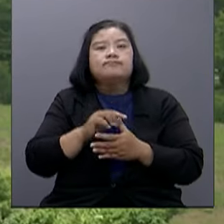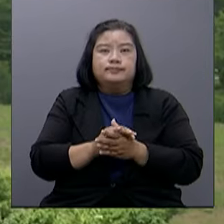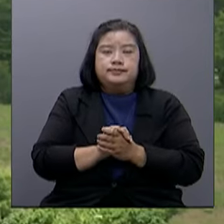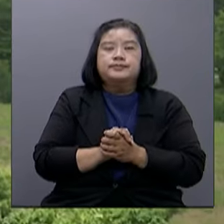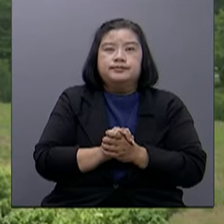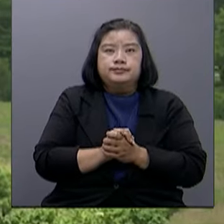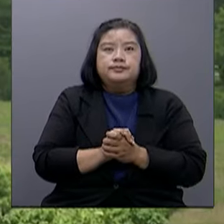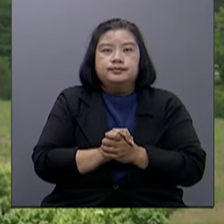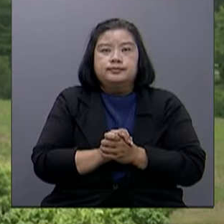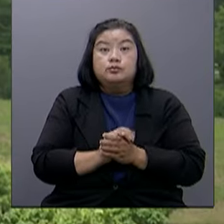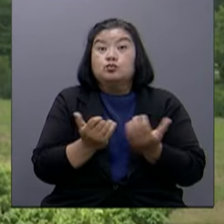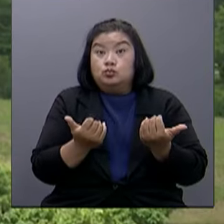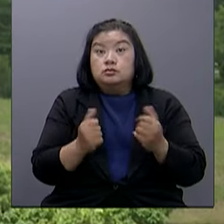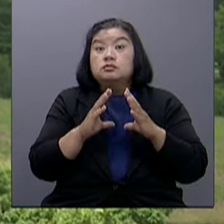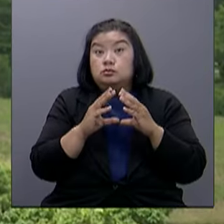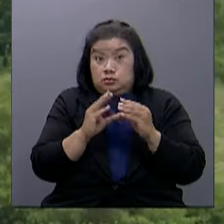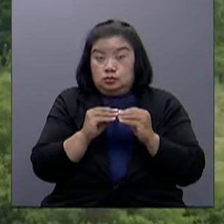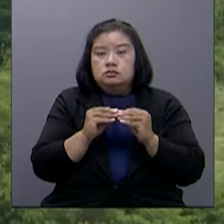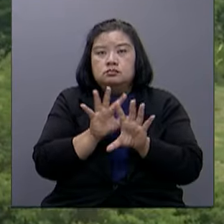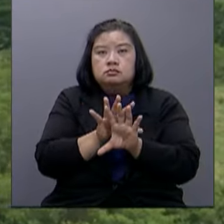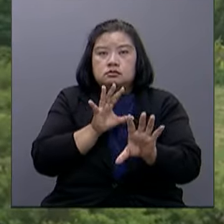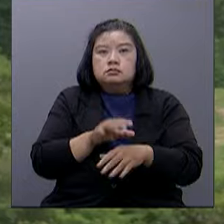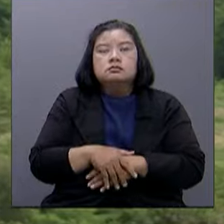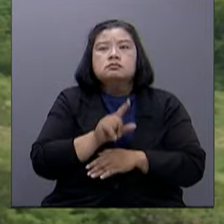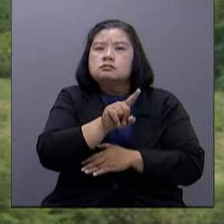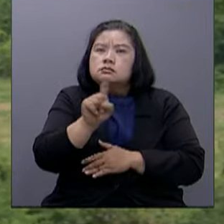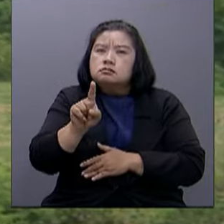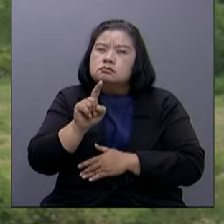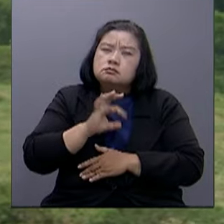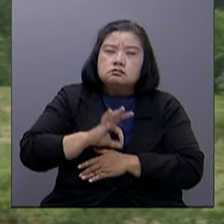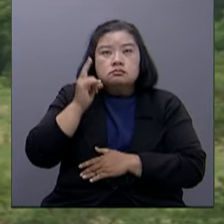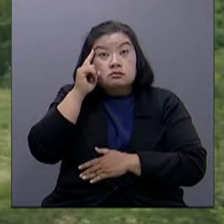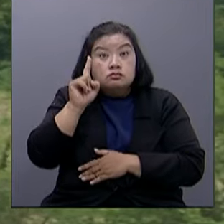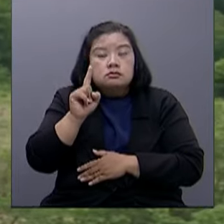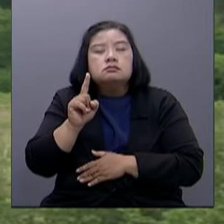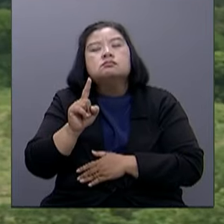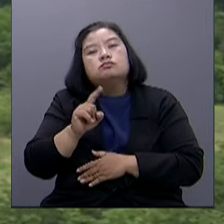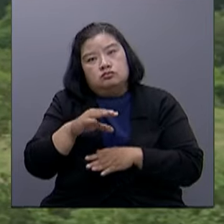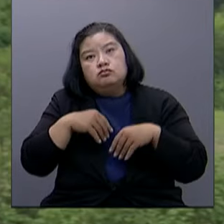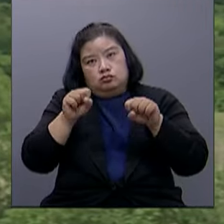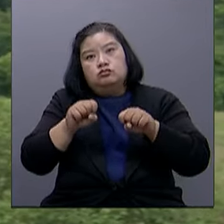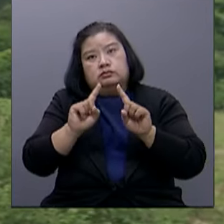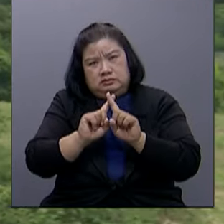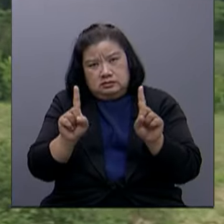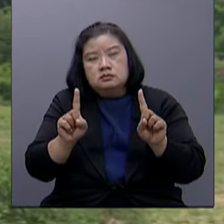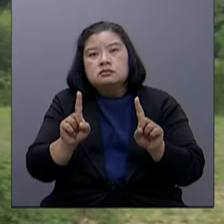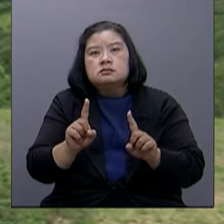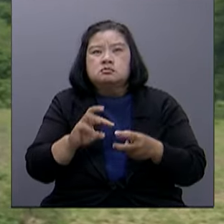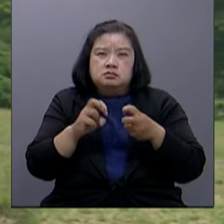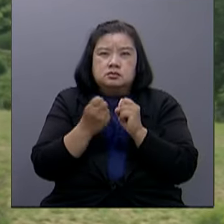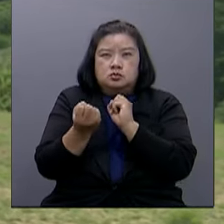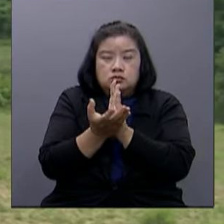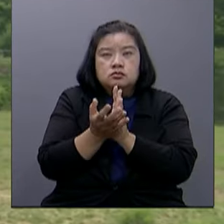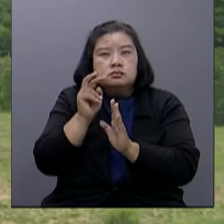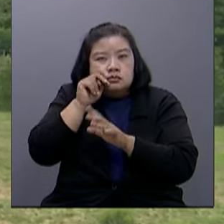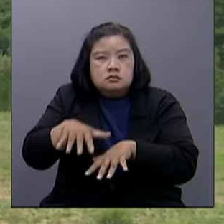ซึ่งการจัดประชุมรับฟังความคิดเห็นครั้งล่าสุดถึงแม้จะมีมติให้ก่อสร้างแต่ชาวบ้านยังกังวลผลกระทบด้านสิ่งแวดล้อมและความชัดเจนใน